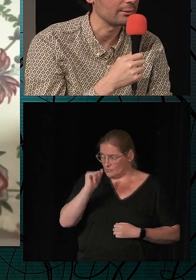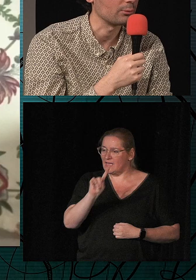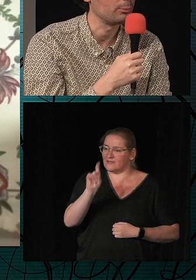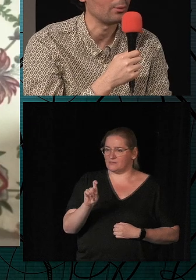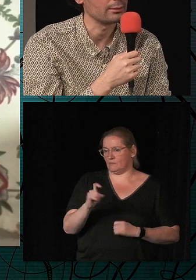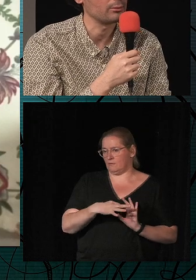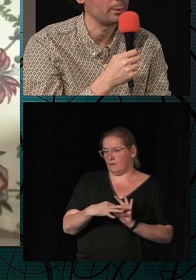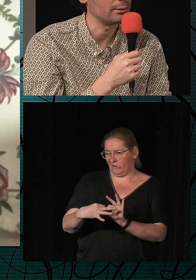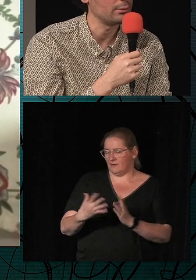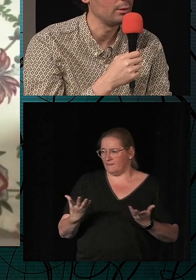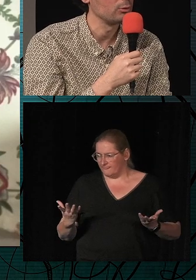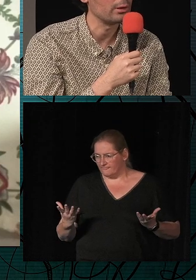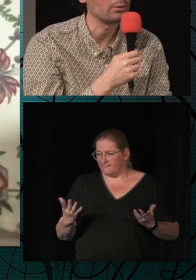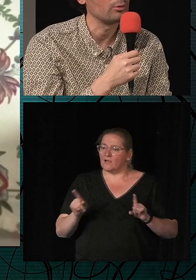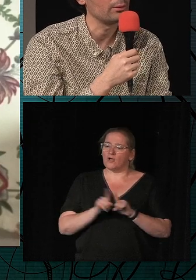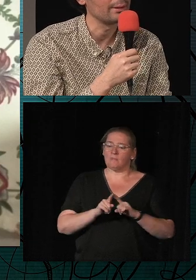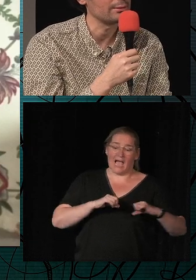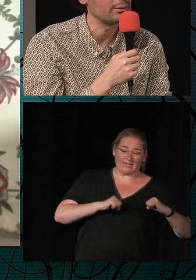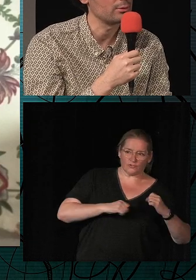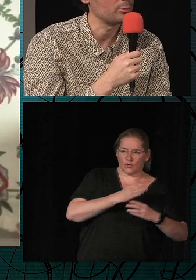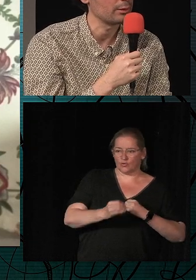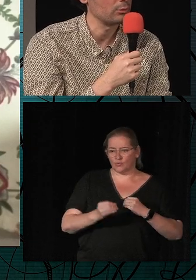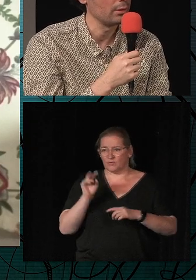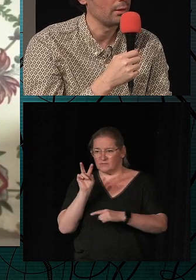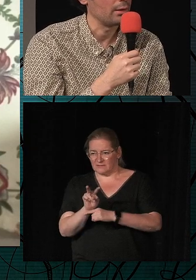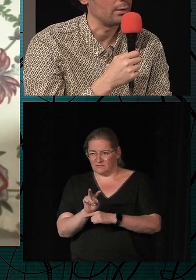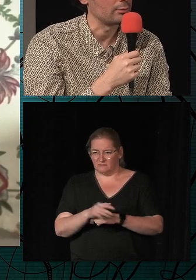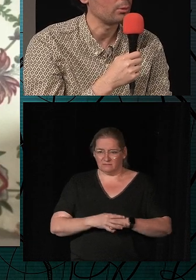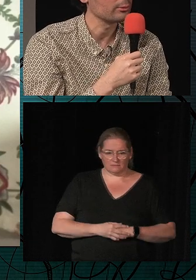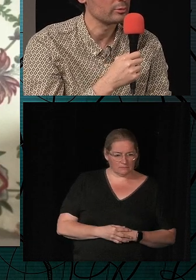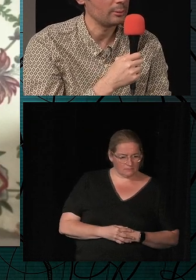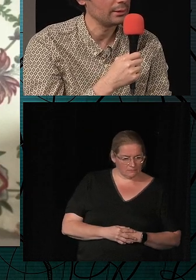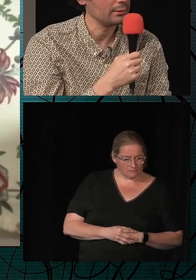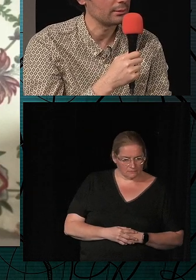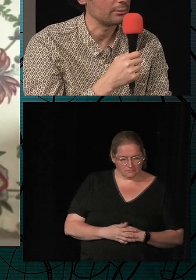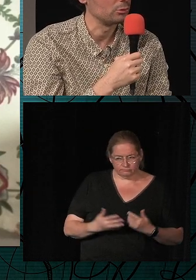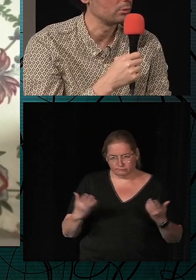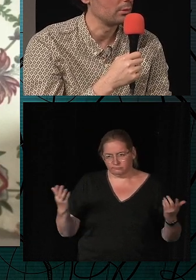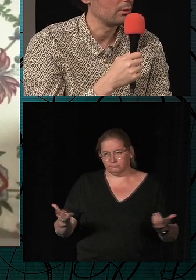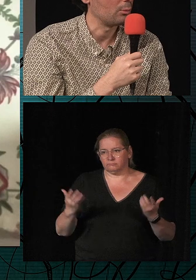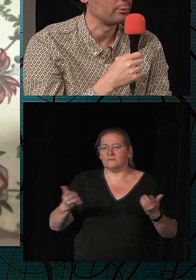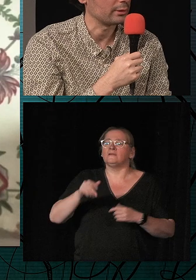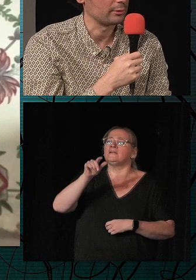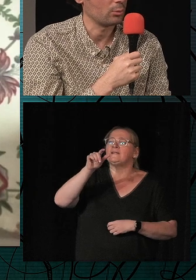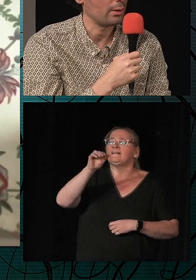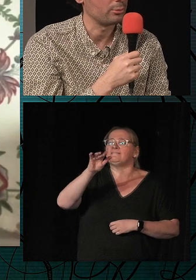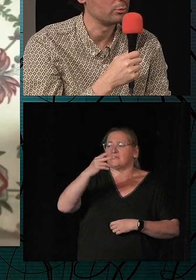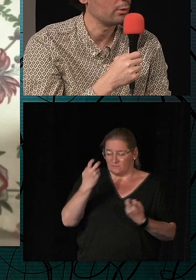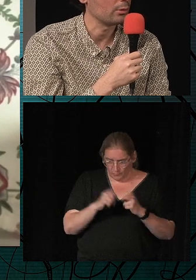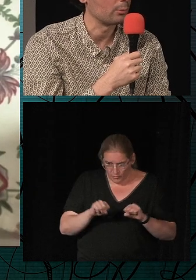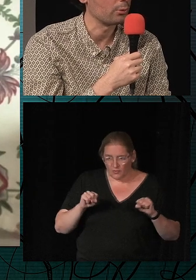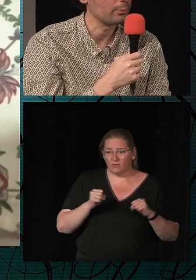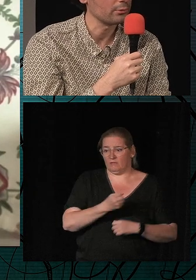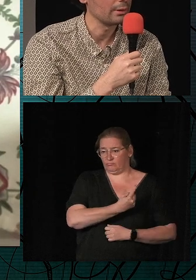ouverte est-ce qu'on est plutôt actur ou spectateur tout à l'heure on évoquit le cas Last of Us Smout si on regarde une cinématique du jeu on peut le faire chez soi à